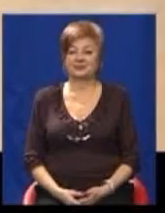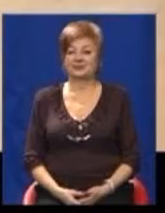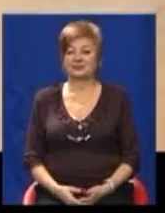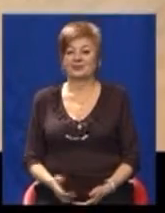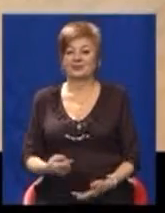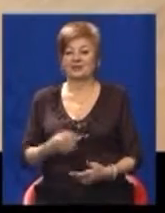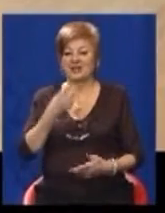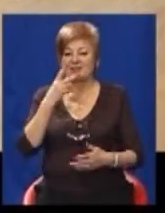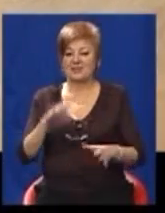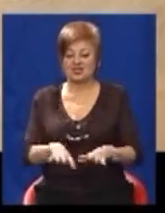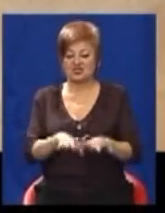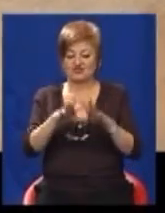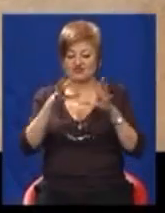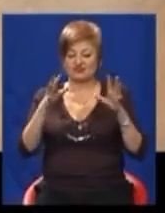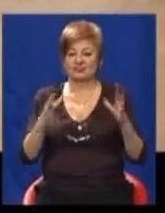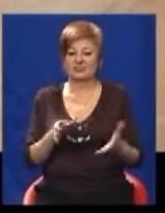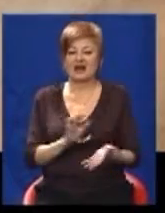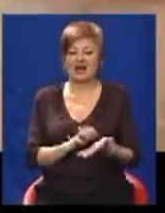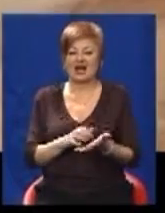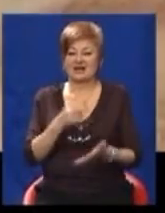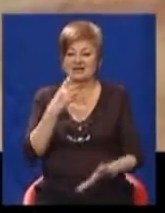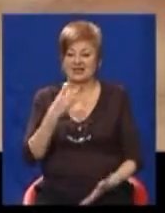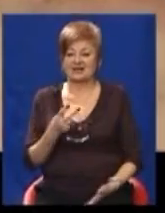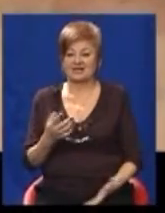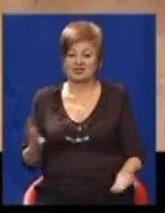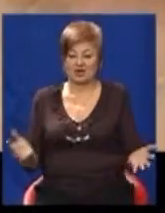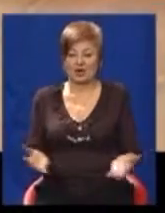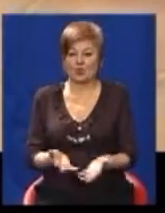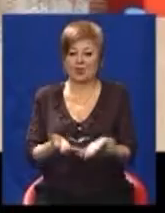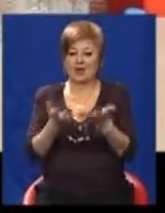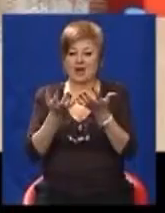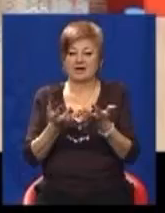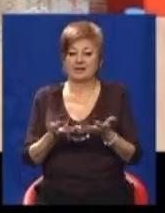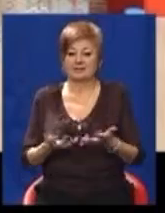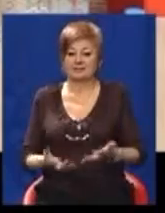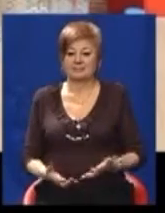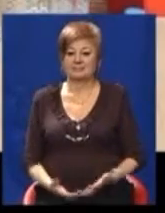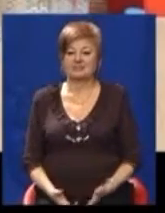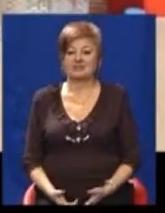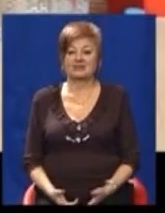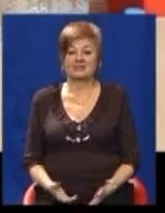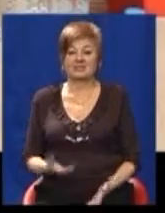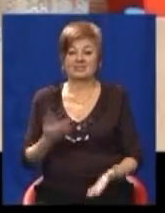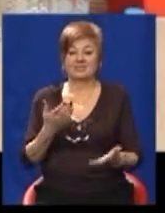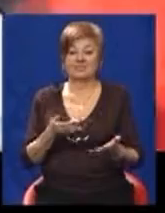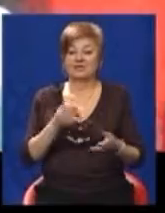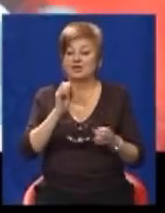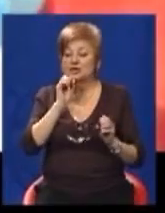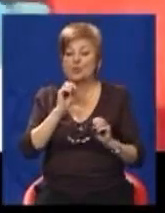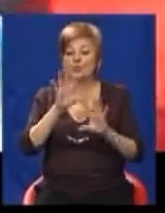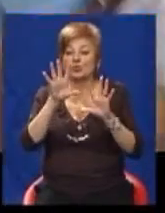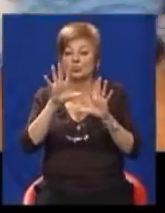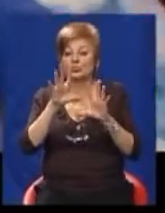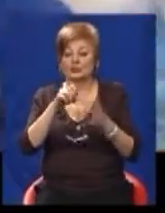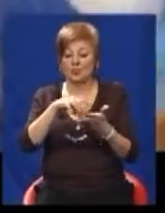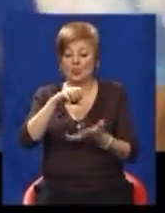Ой, зразу яка у нас пішла каша. Бачите, можна брати її на ручку, ось так от беремо. Якщо на неї подмухати, то